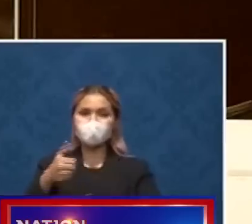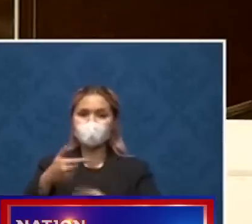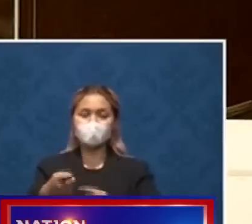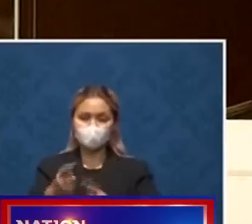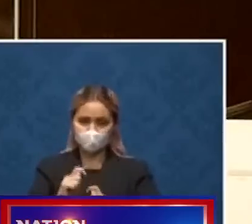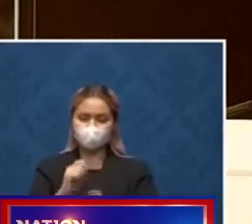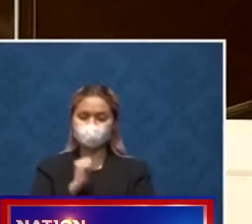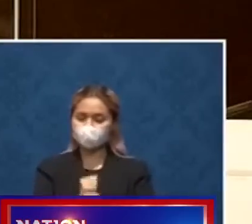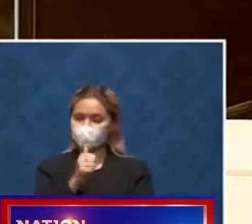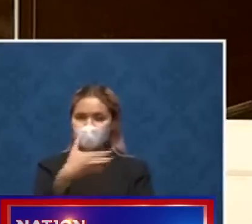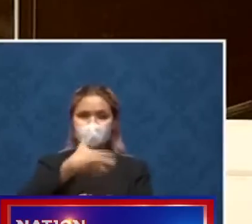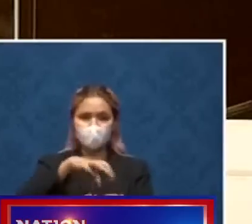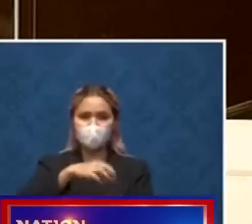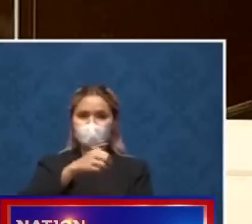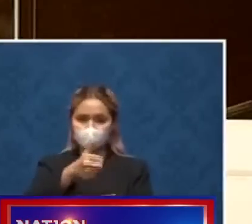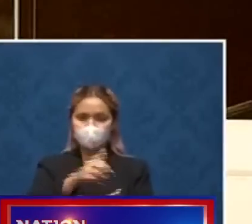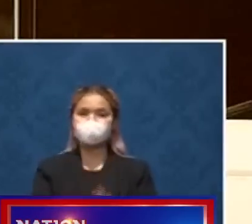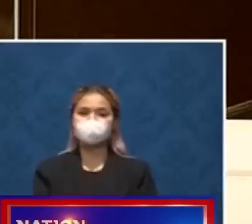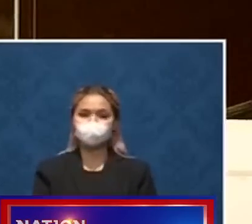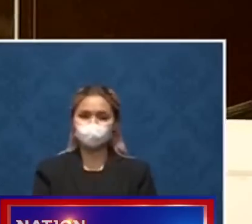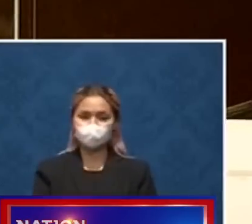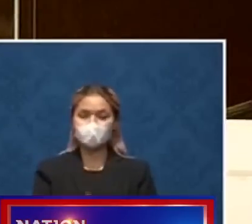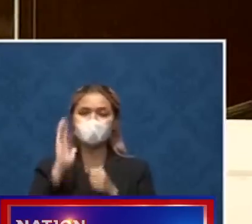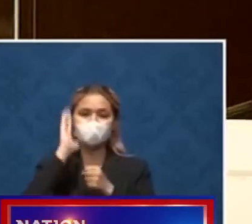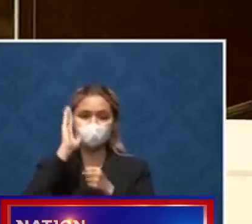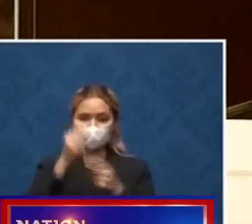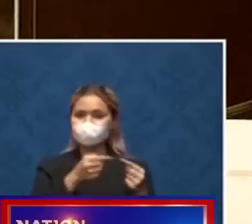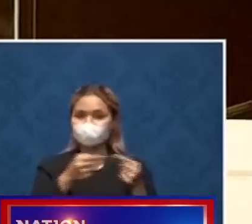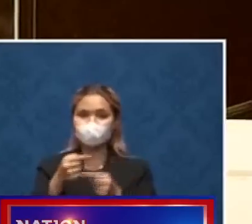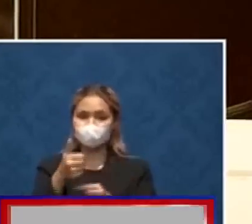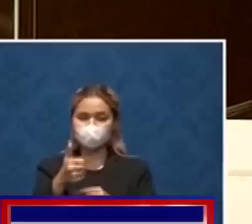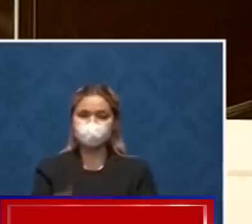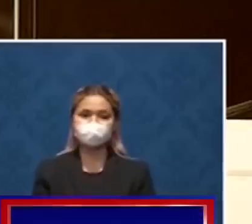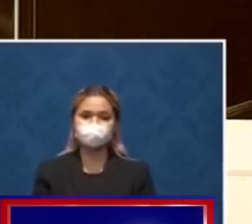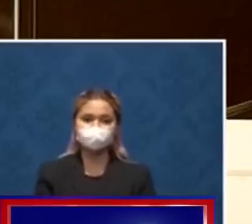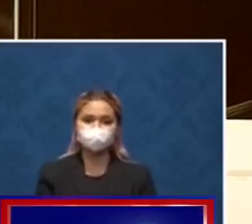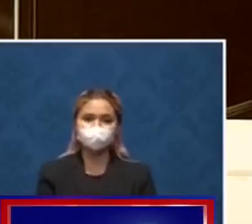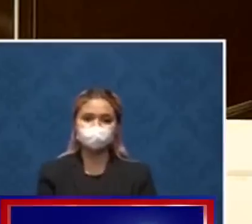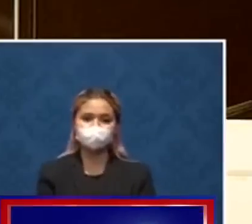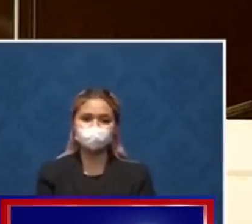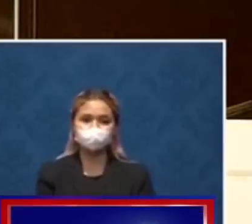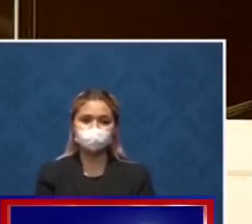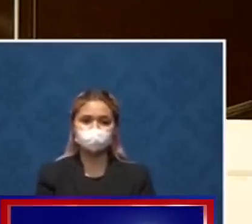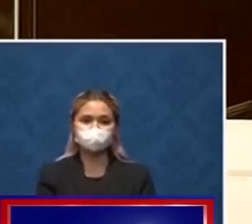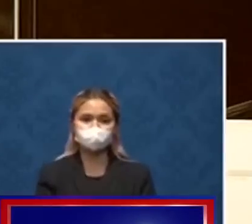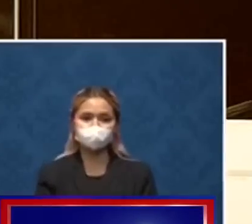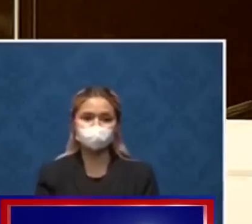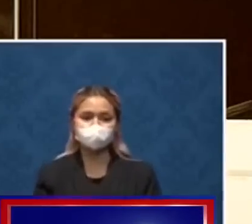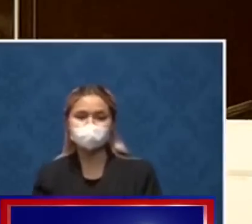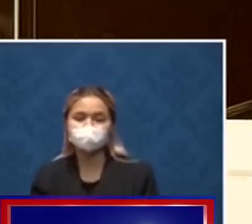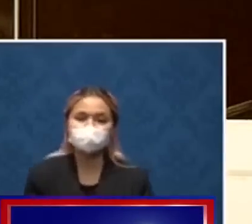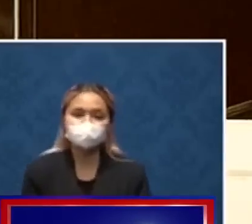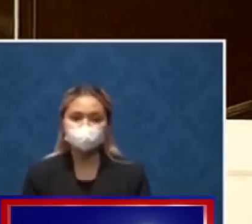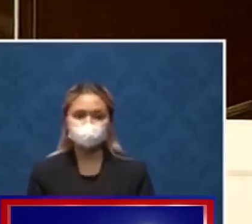ม่รู้หรอกนะฮ ะ แต่คนธรรมดาอย่างเราก็คงไม่มีวาสนาได้กินแหละครับน้องมิ้วฮะกาแฟบ้านป่านะฮะฉ